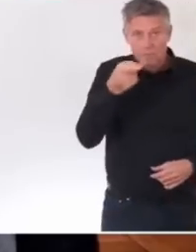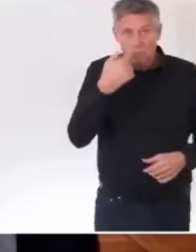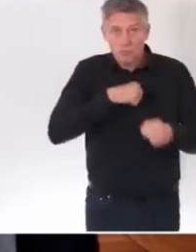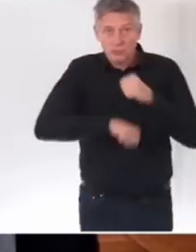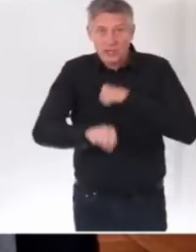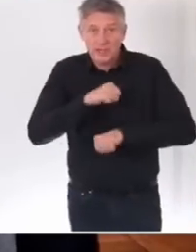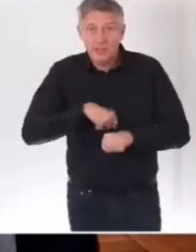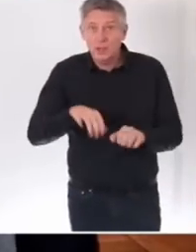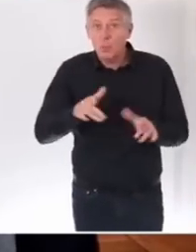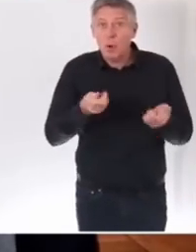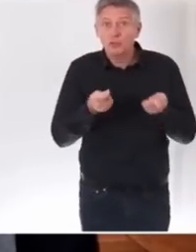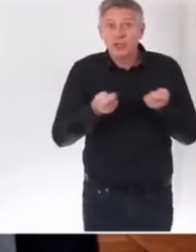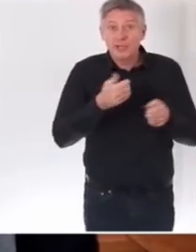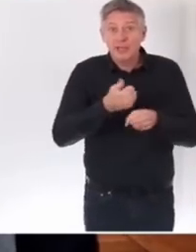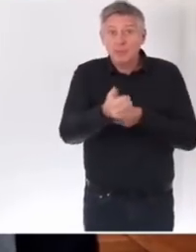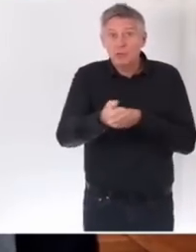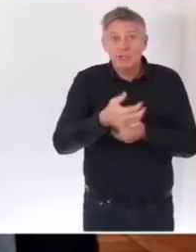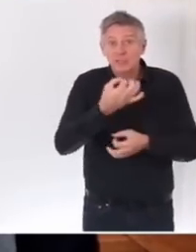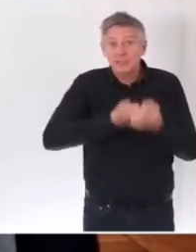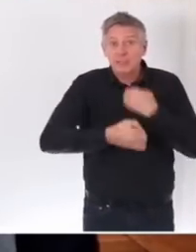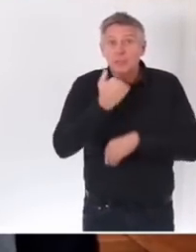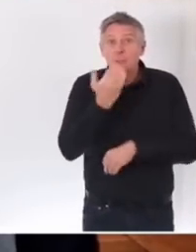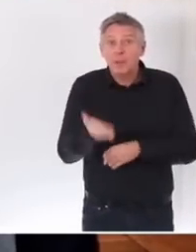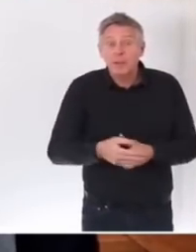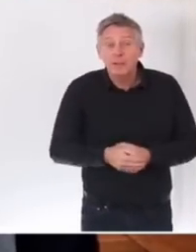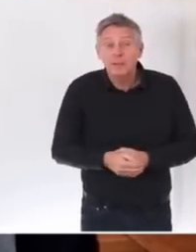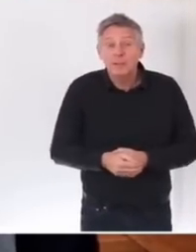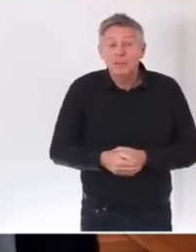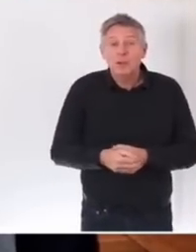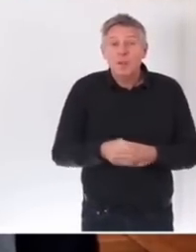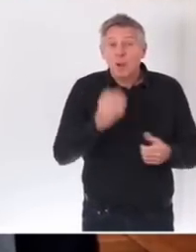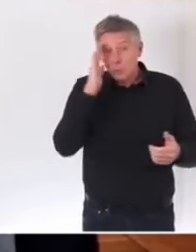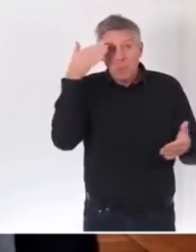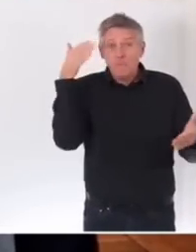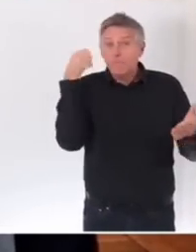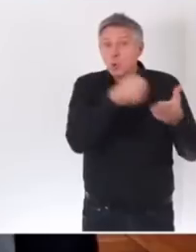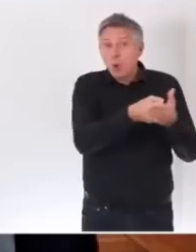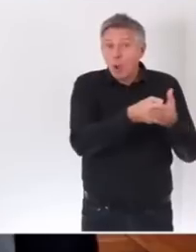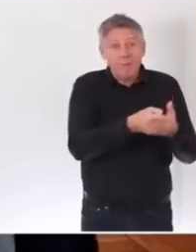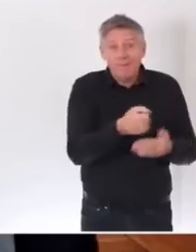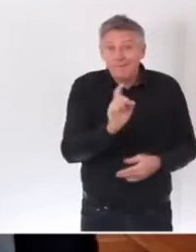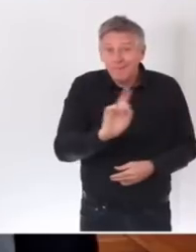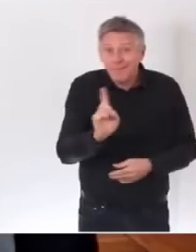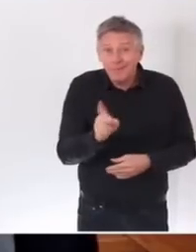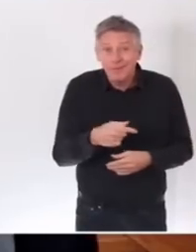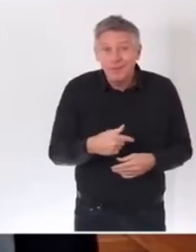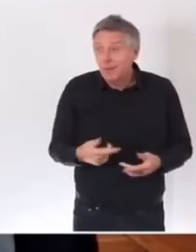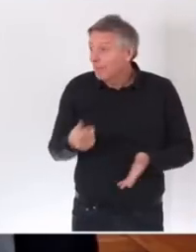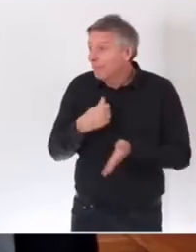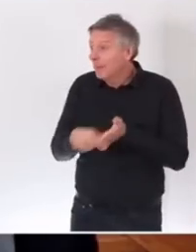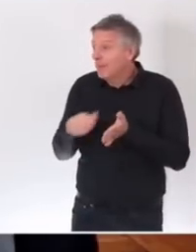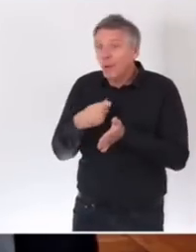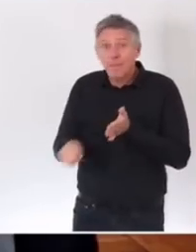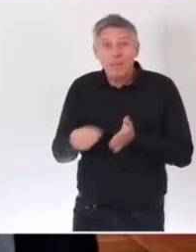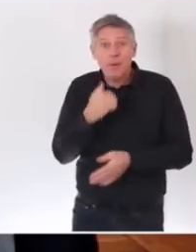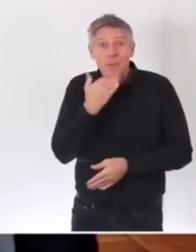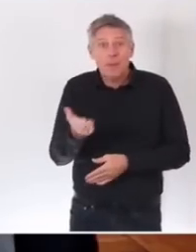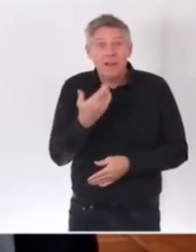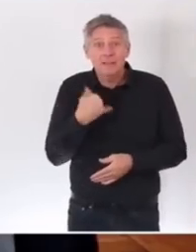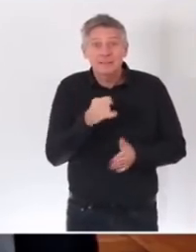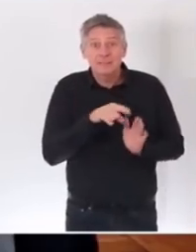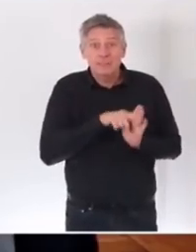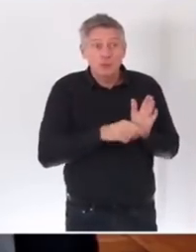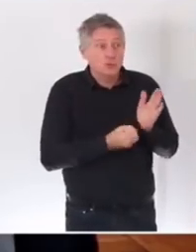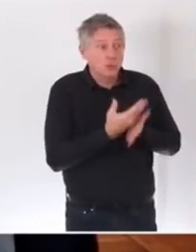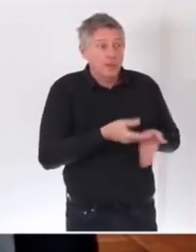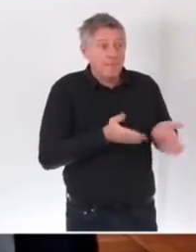allez gérer les choses l'année prochaine. Parce que la réalité, c'est pas qu'on va dans le mur, on est en cessation de paiement si vous ne prenez pas des mesures. Et ça fait 4